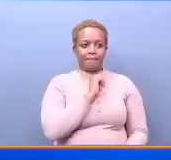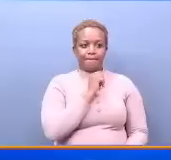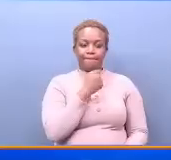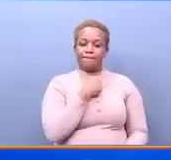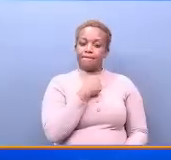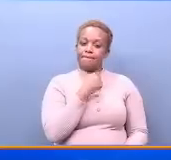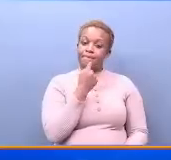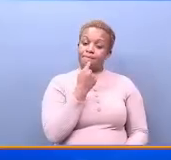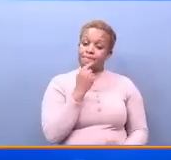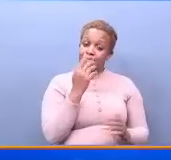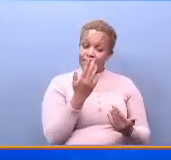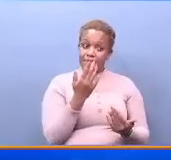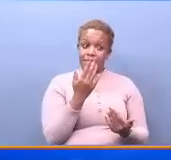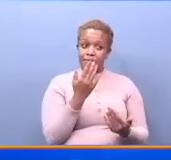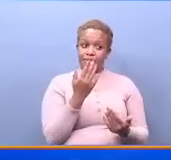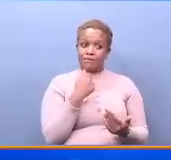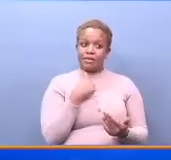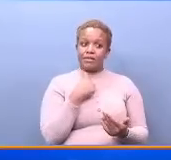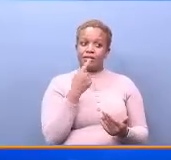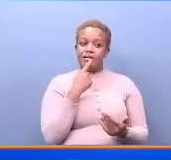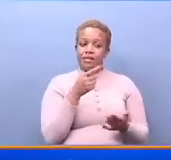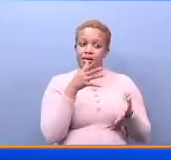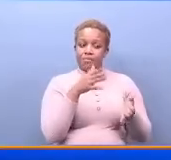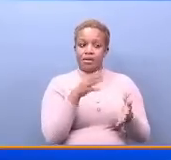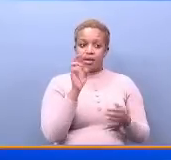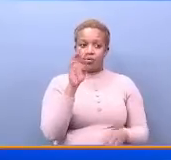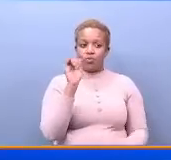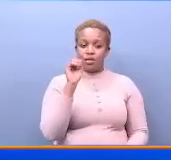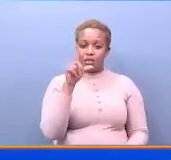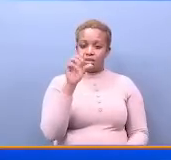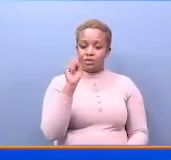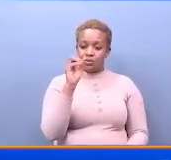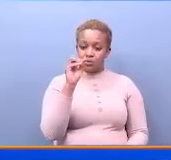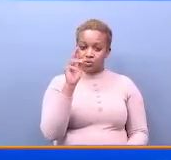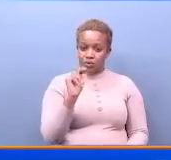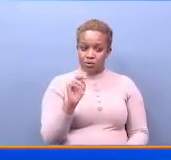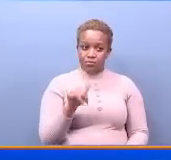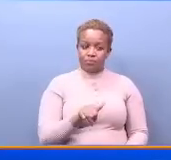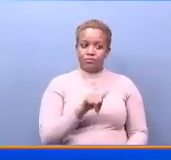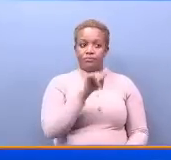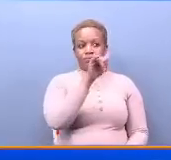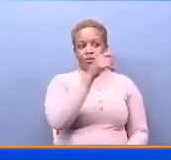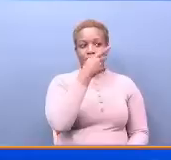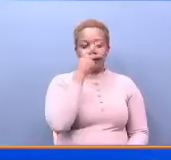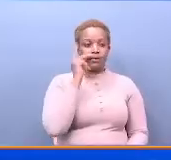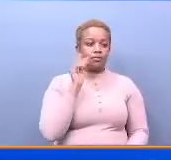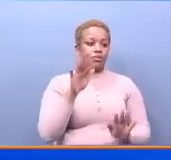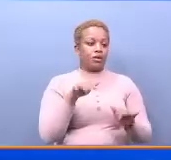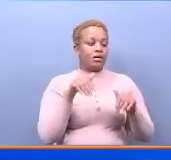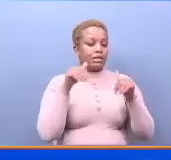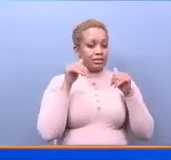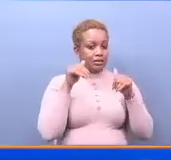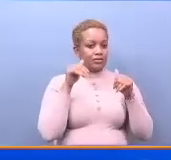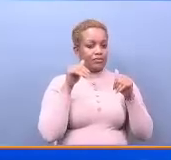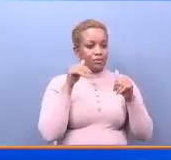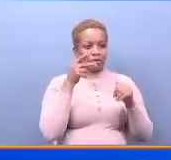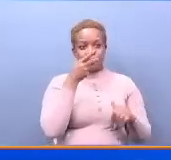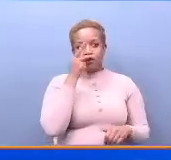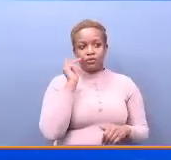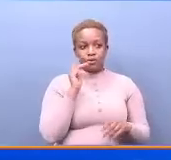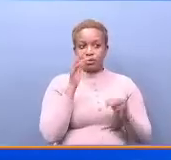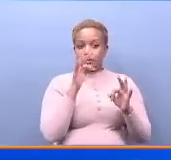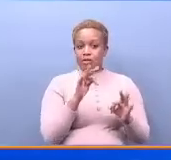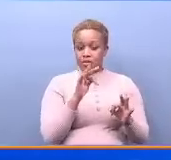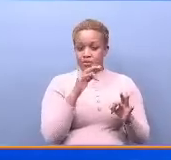Nikaongea naye, mheshimiwa yuko wapi? Naambia niko hapa Wilson Airport naenda Kwale na Kalonzo ndio namngojea hapa kama kuna nafasi ya chopa. Kama hakuna mimi